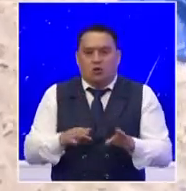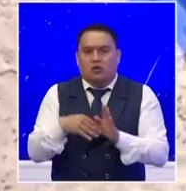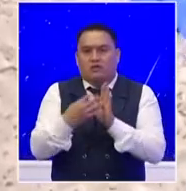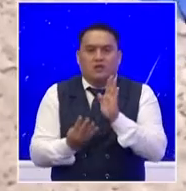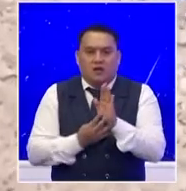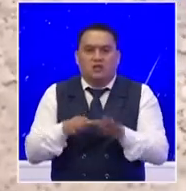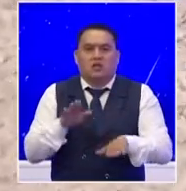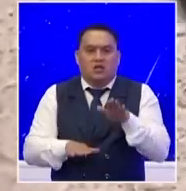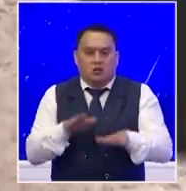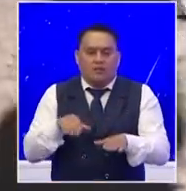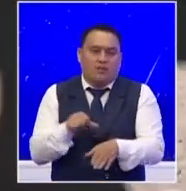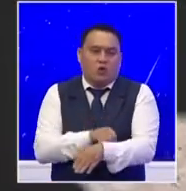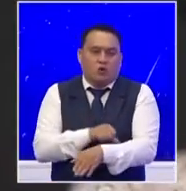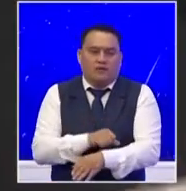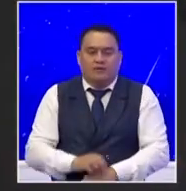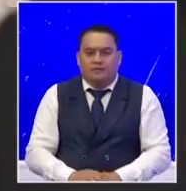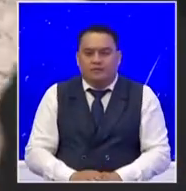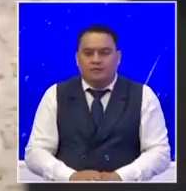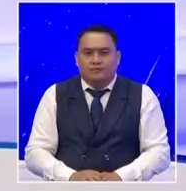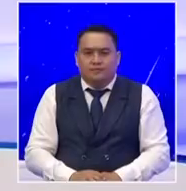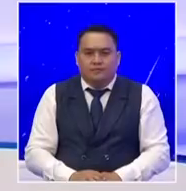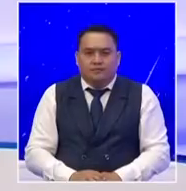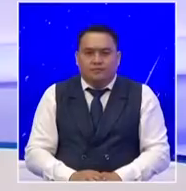более 19 килограммов наркотиков.